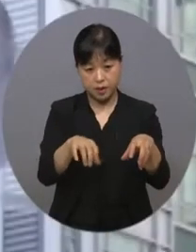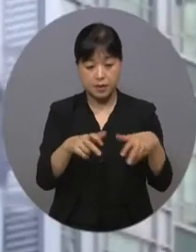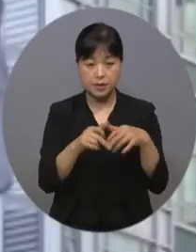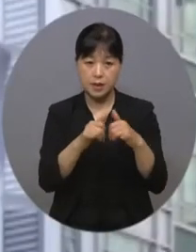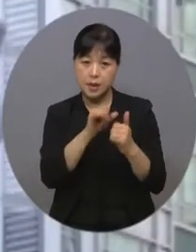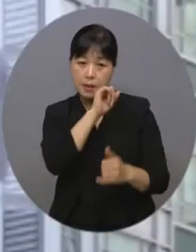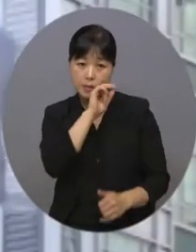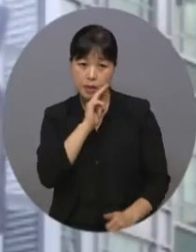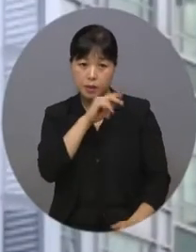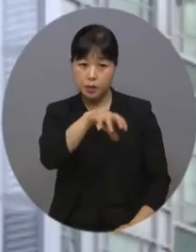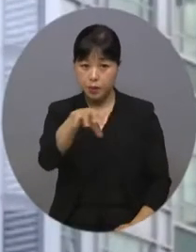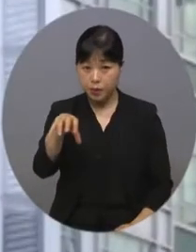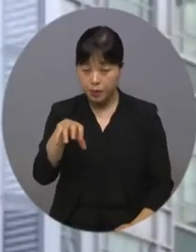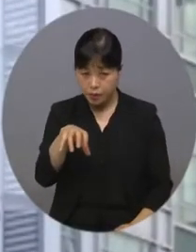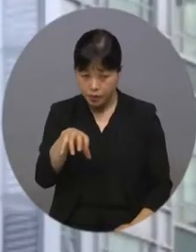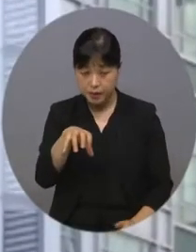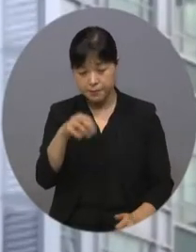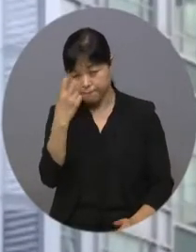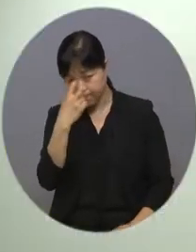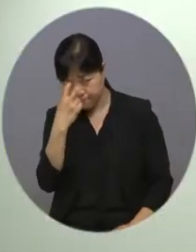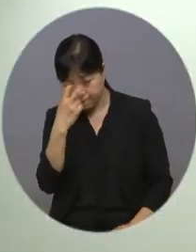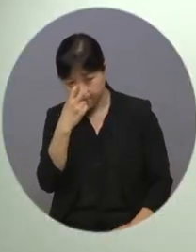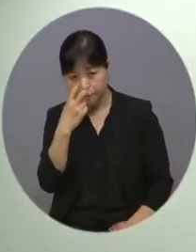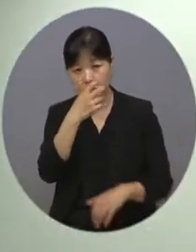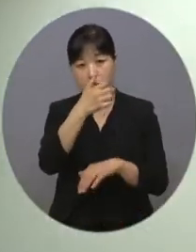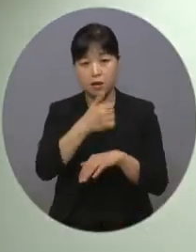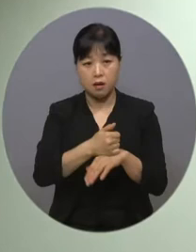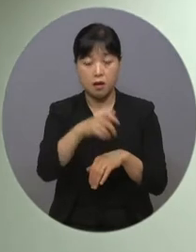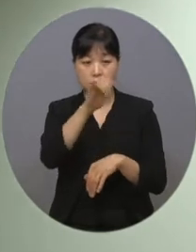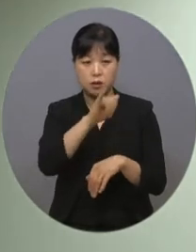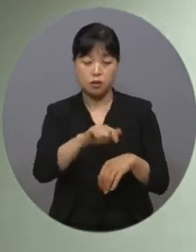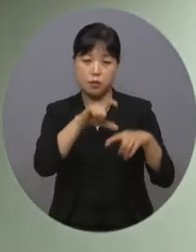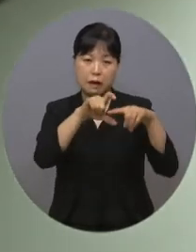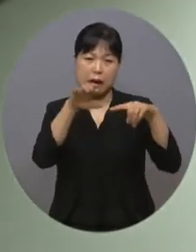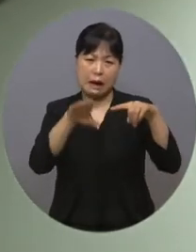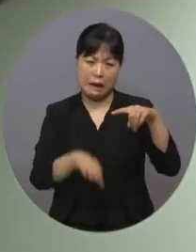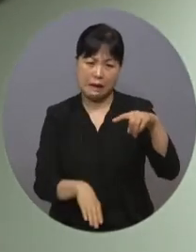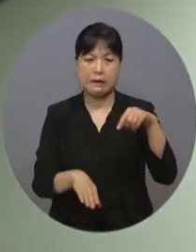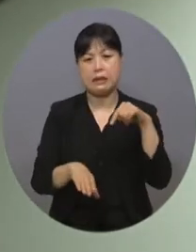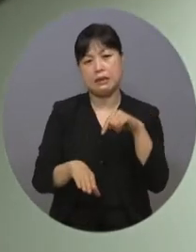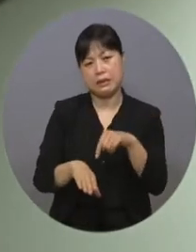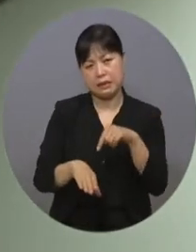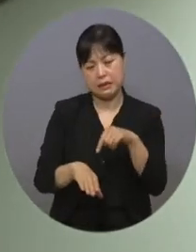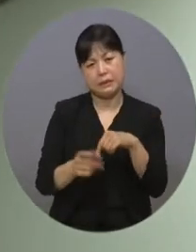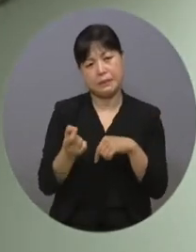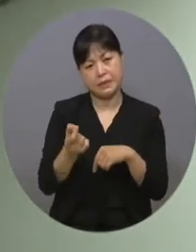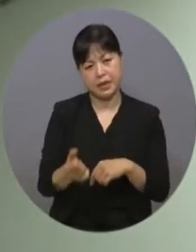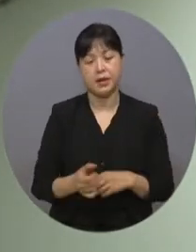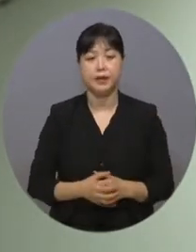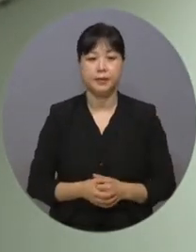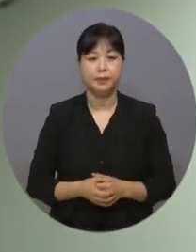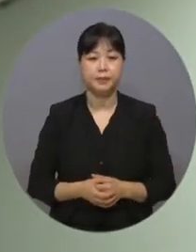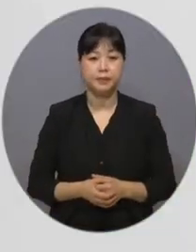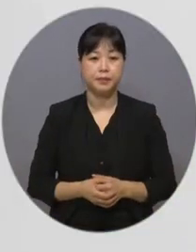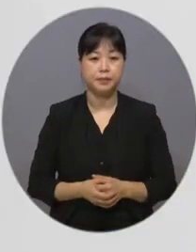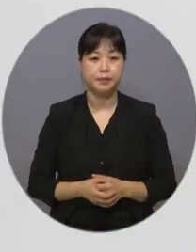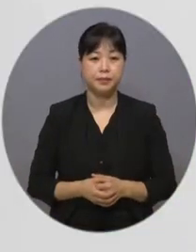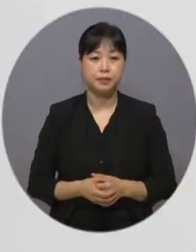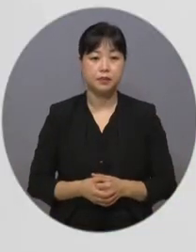편의시설을 전수 조사한 결과 전국 평균을 크게 밑도는 설치 율에 그친 것으로 나타났습니다